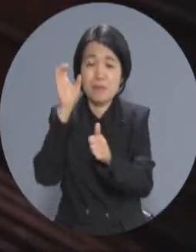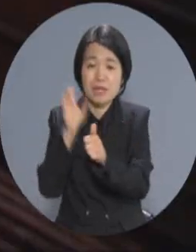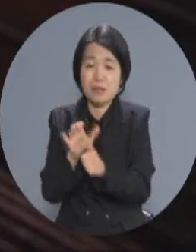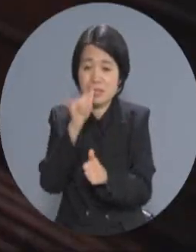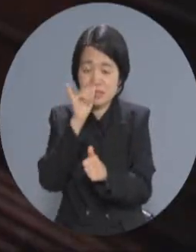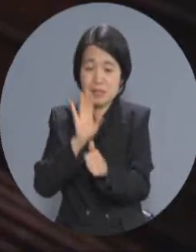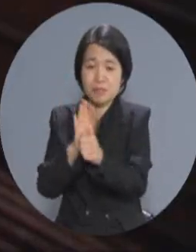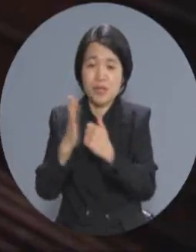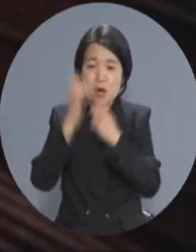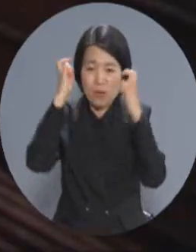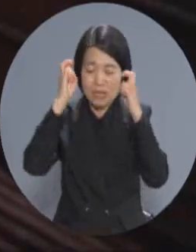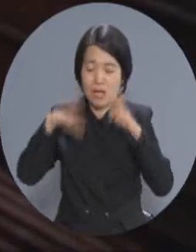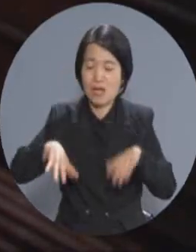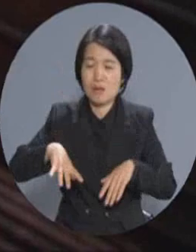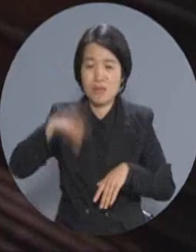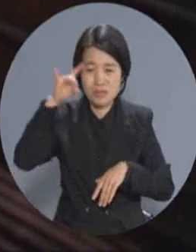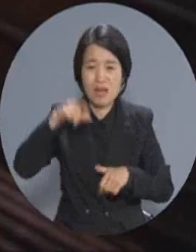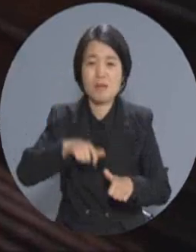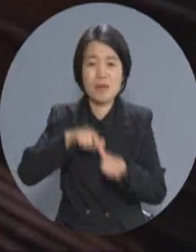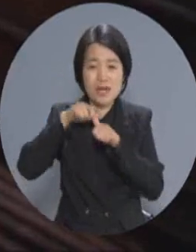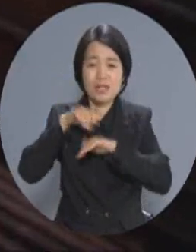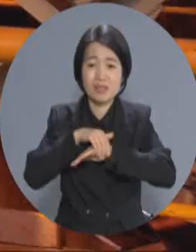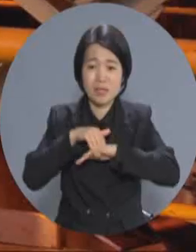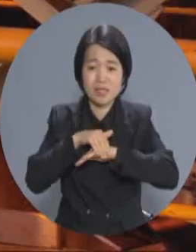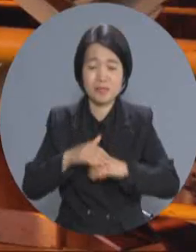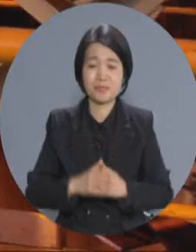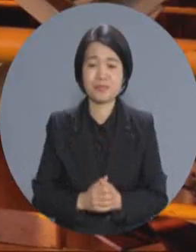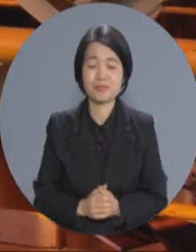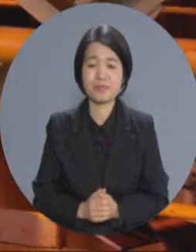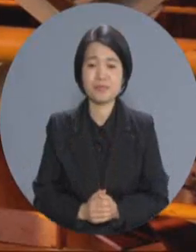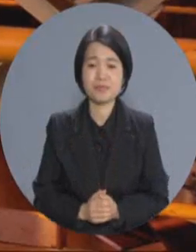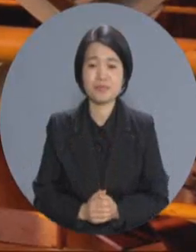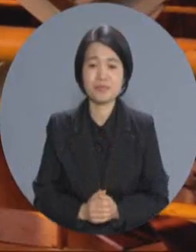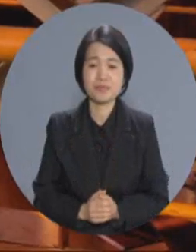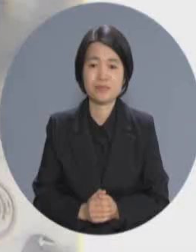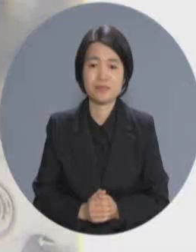있는 협력사 직원들을 우선 채용할 예정입니다